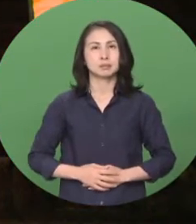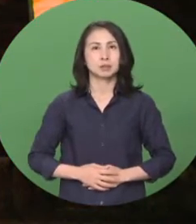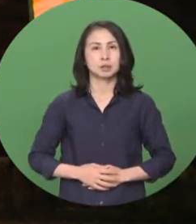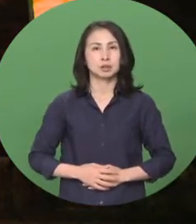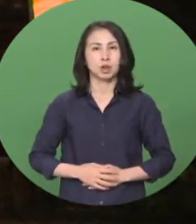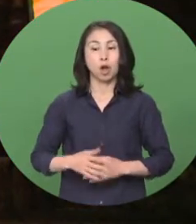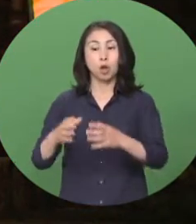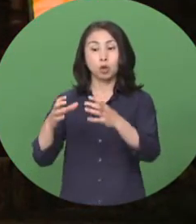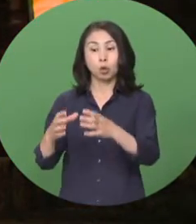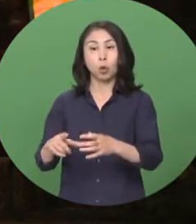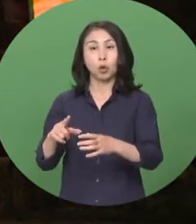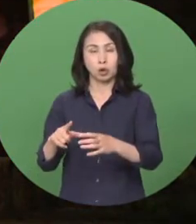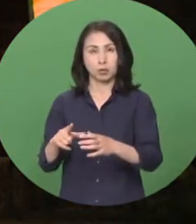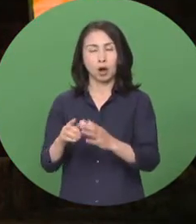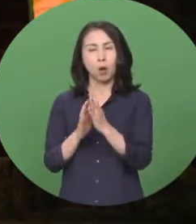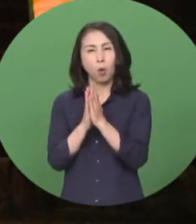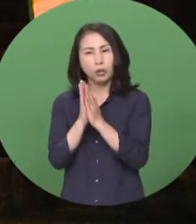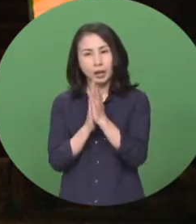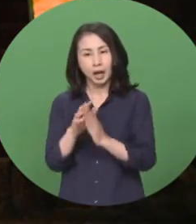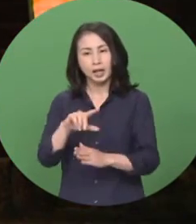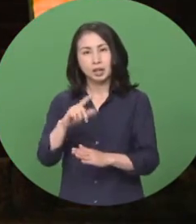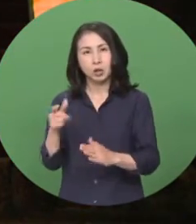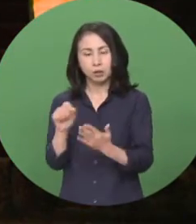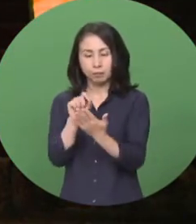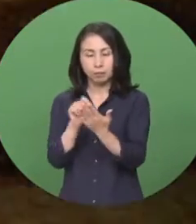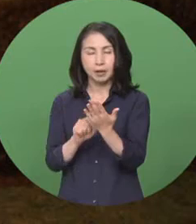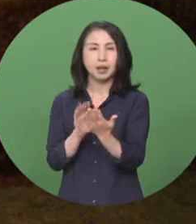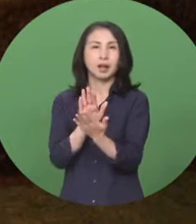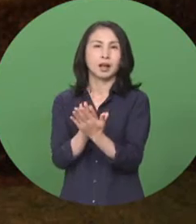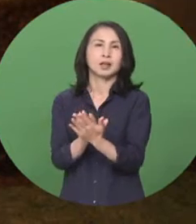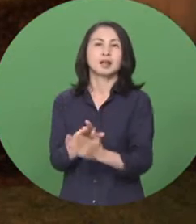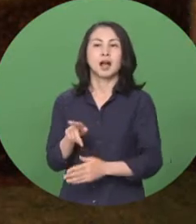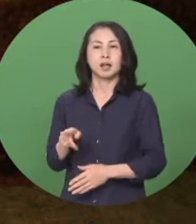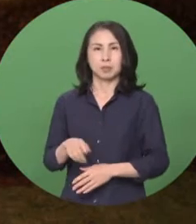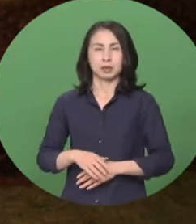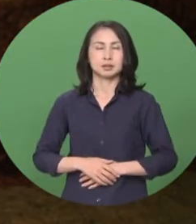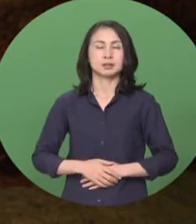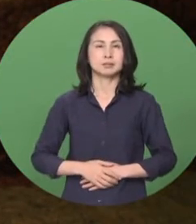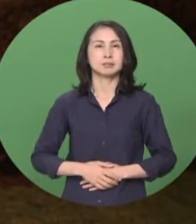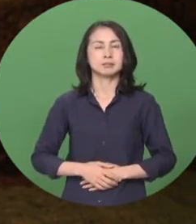灯籠には願いを込めたさまざまなメッセージが書かれていました。